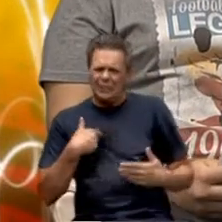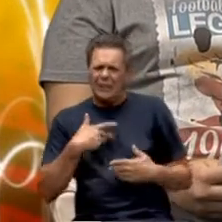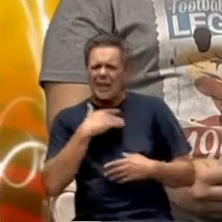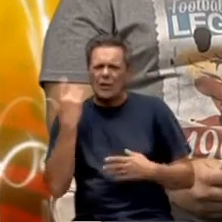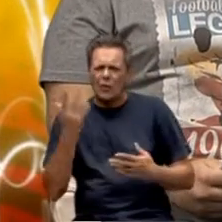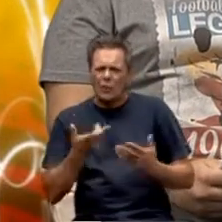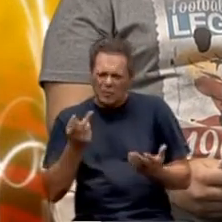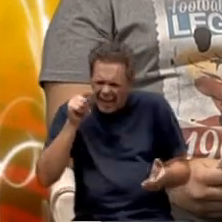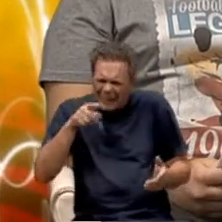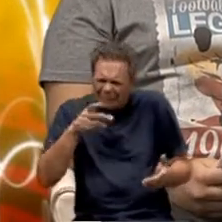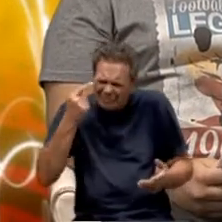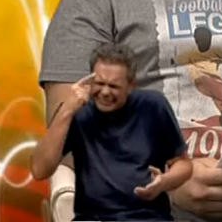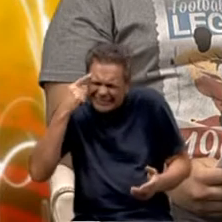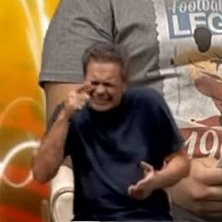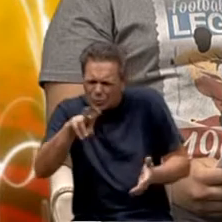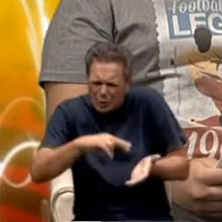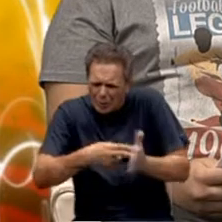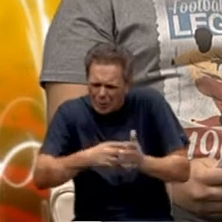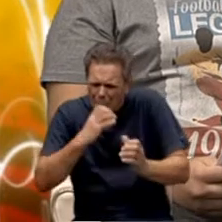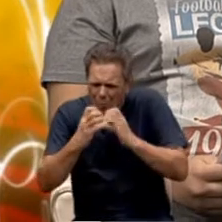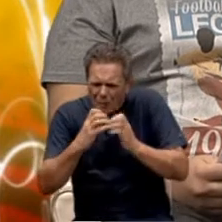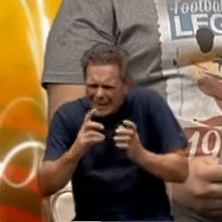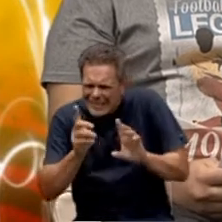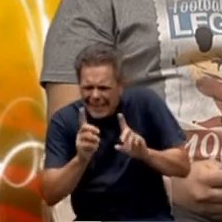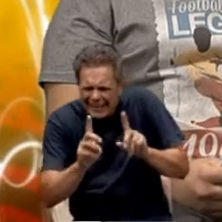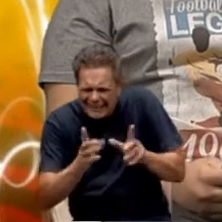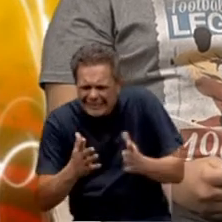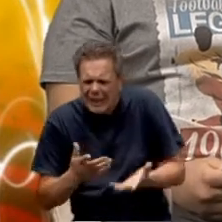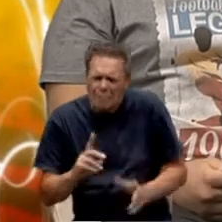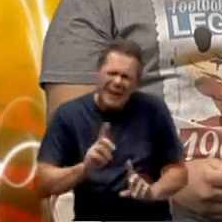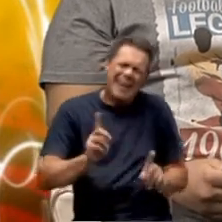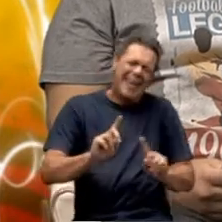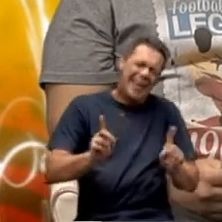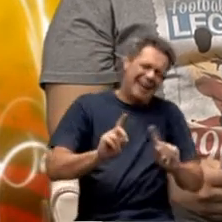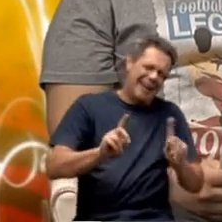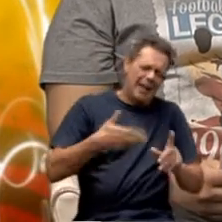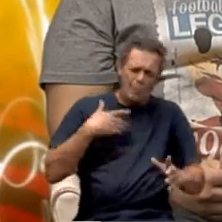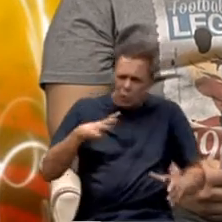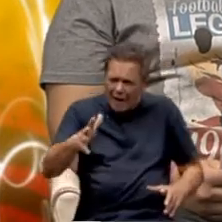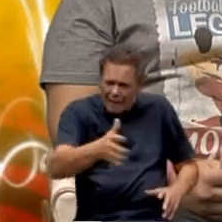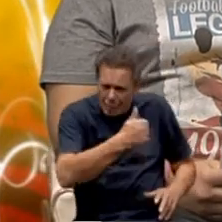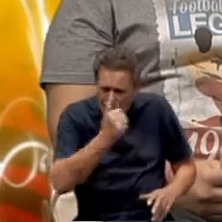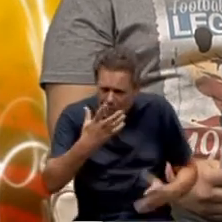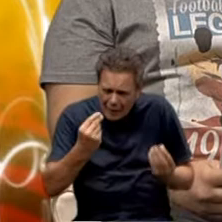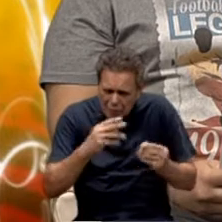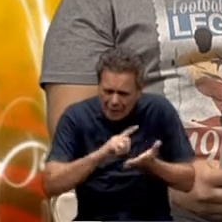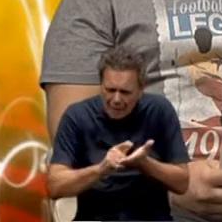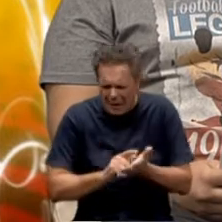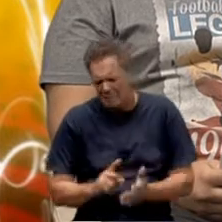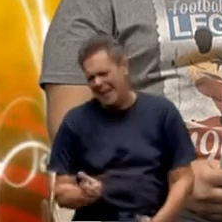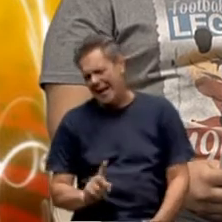s obzirom da sam se ja pripremila što pratim to sve i sve nešto, možda vam oduzimam previše vremena, možda bi vi mene htjeli malo. Samo